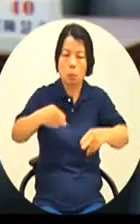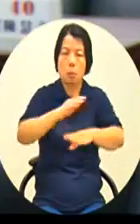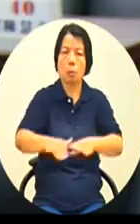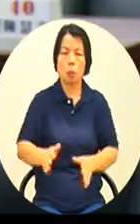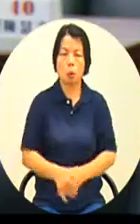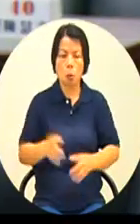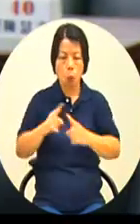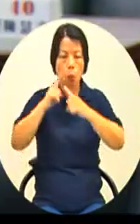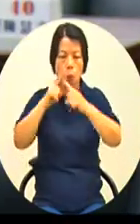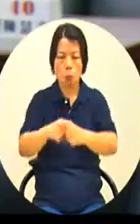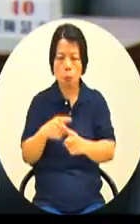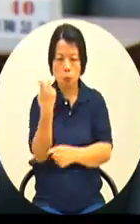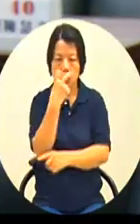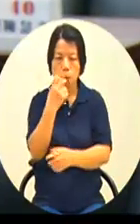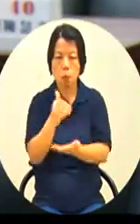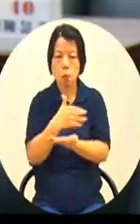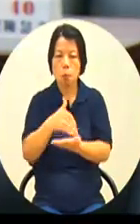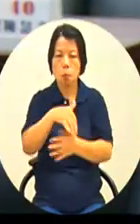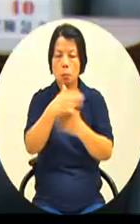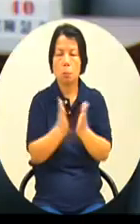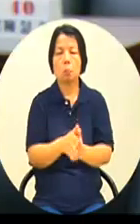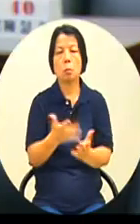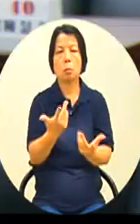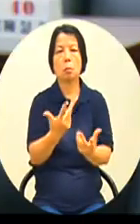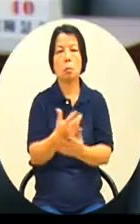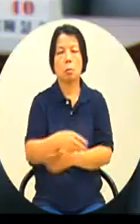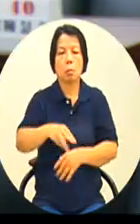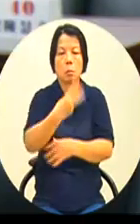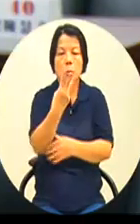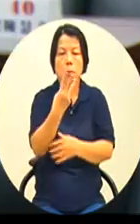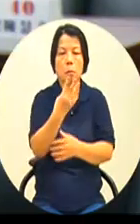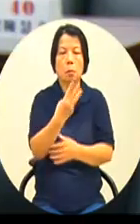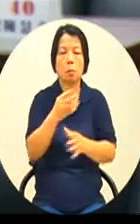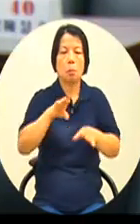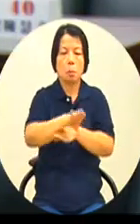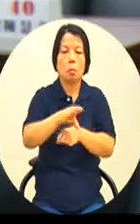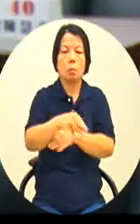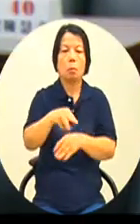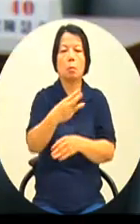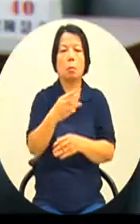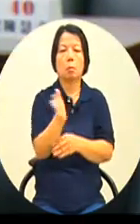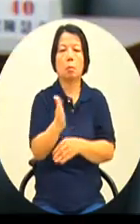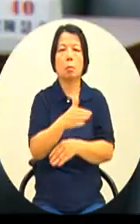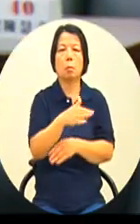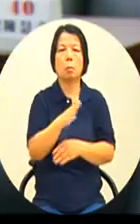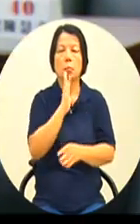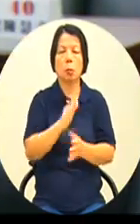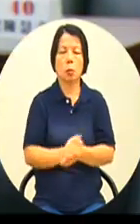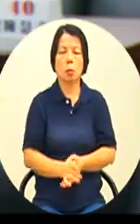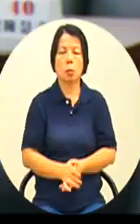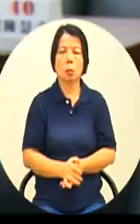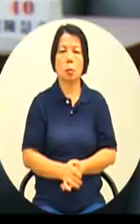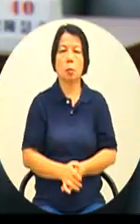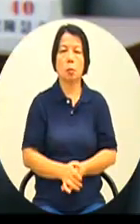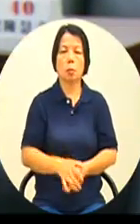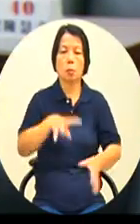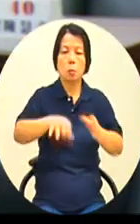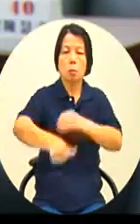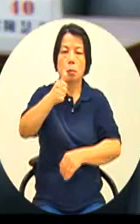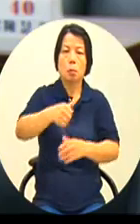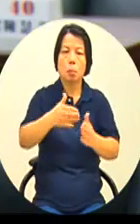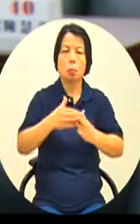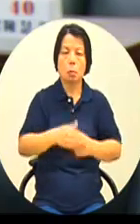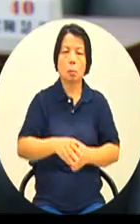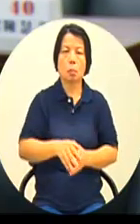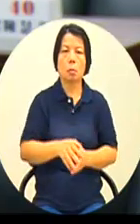我有一工去甲算300台尔，我以为去算3000台，第我要甲局长讲，你甲国光局